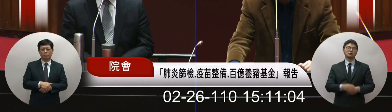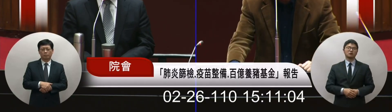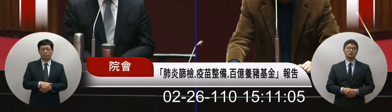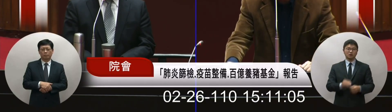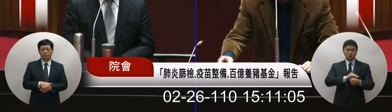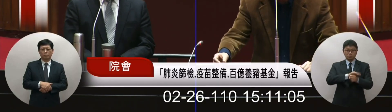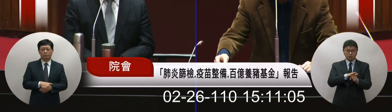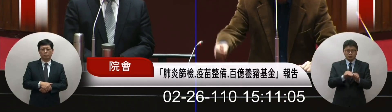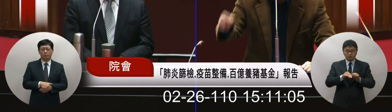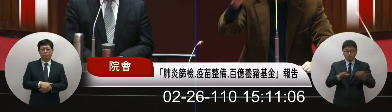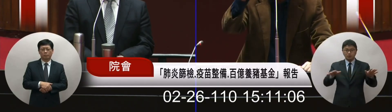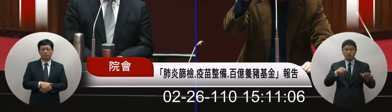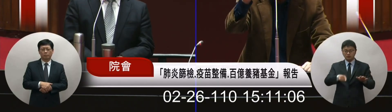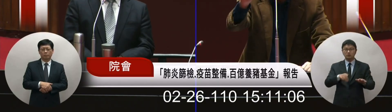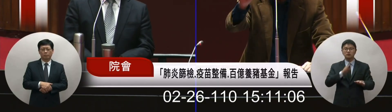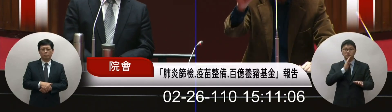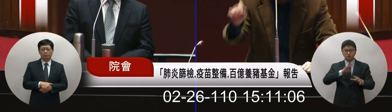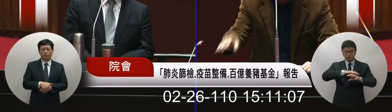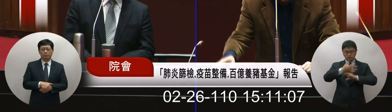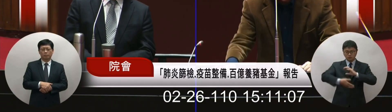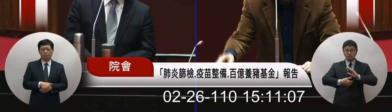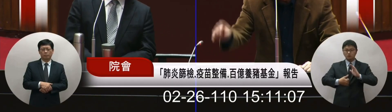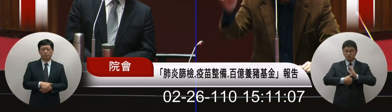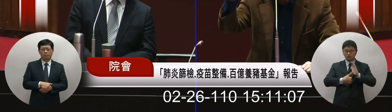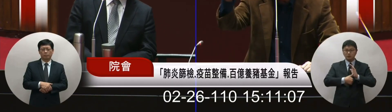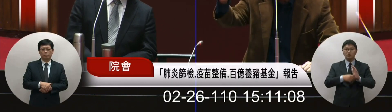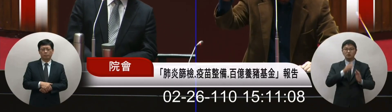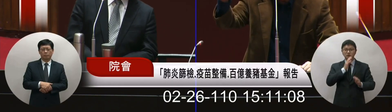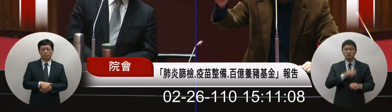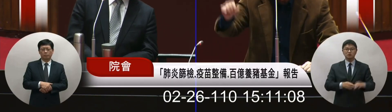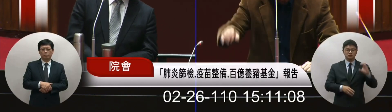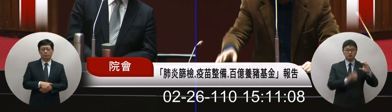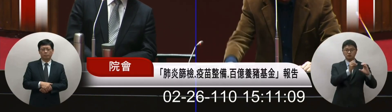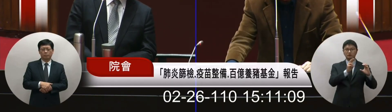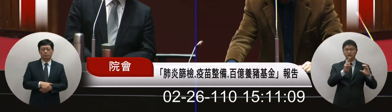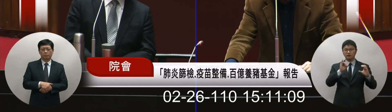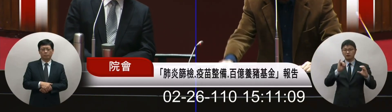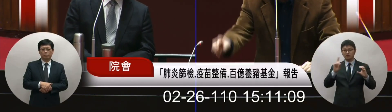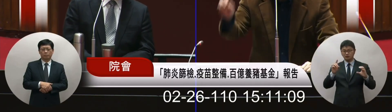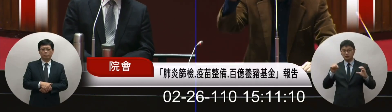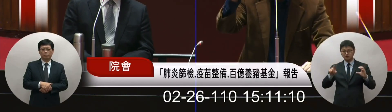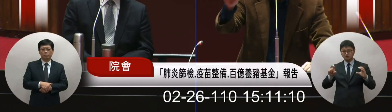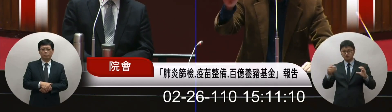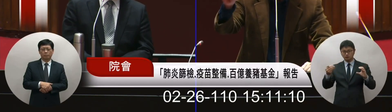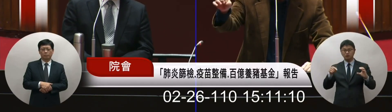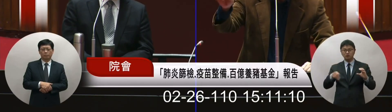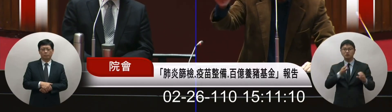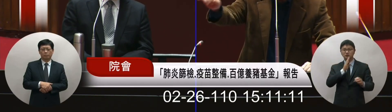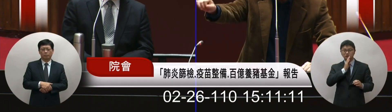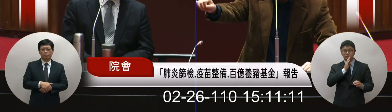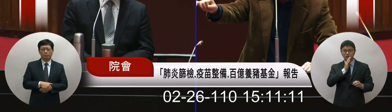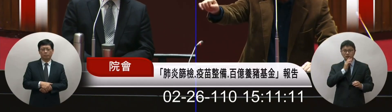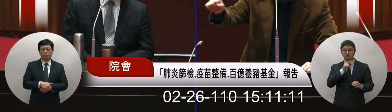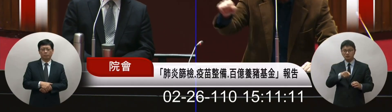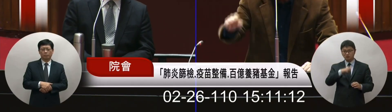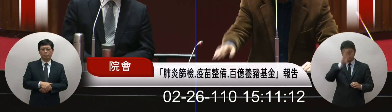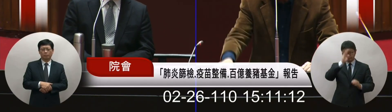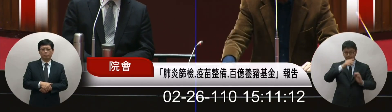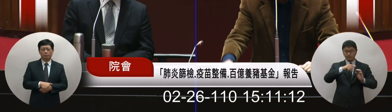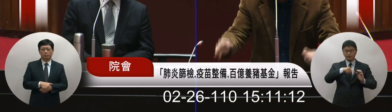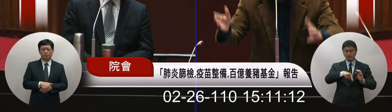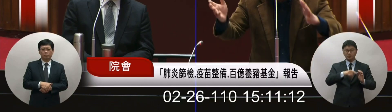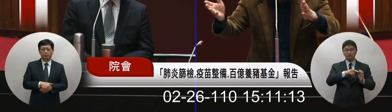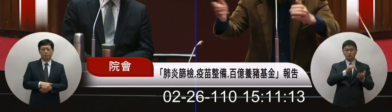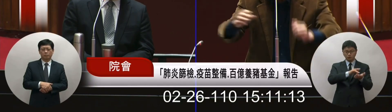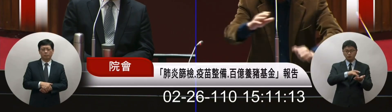的名称，它用那个时间点还有这个病毒的种类来指称这个流行疾